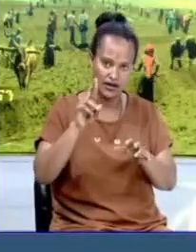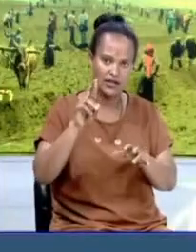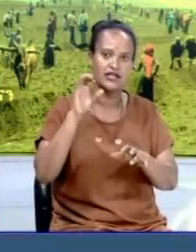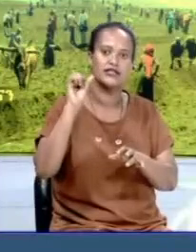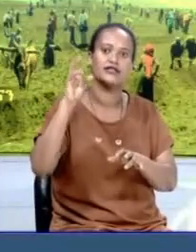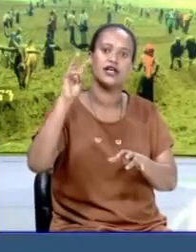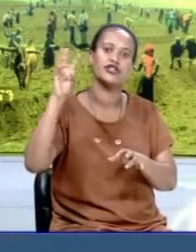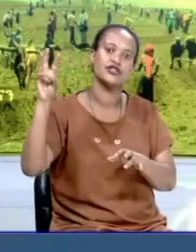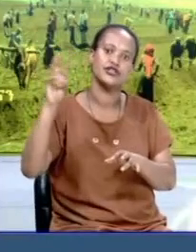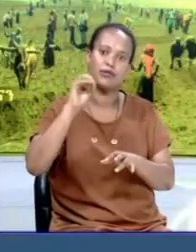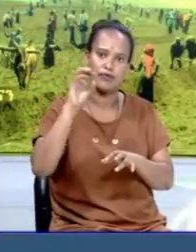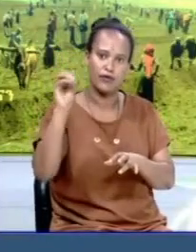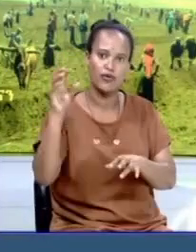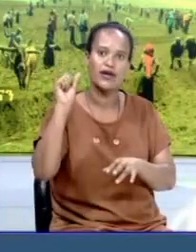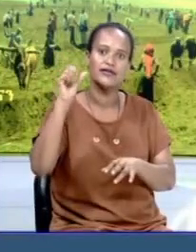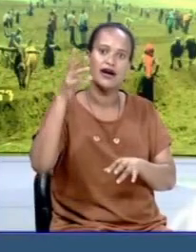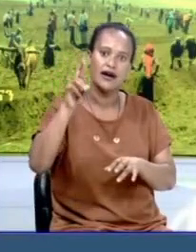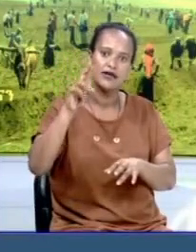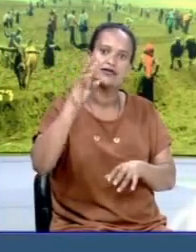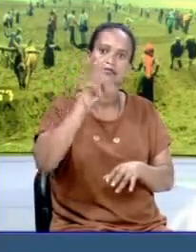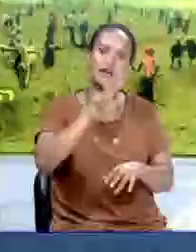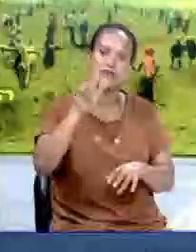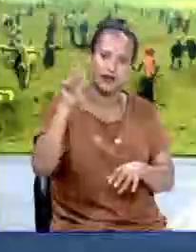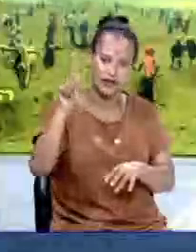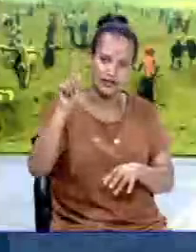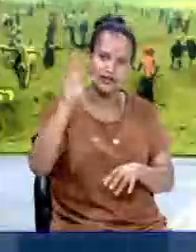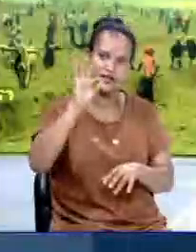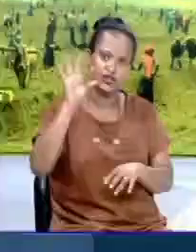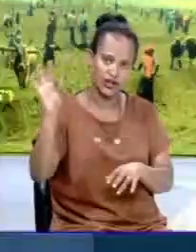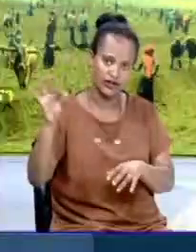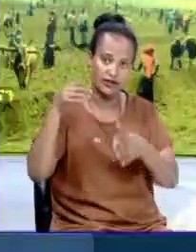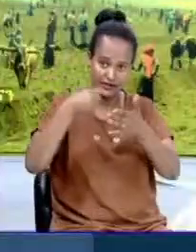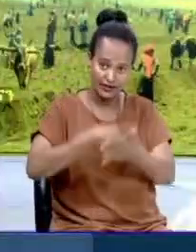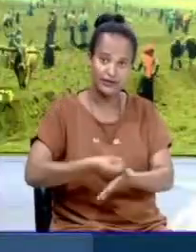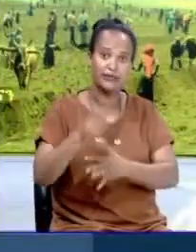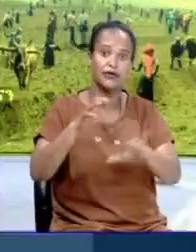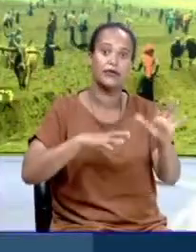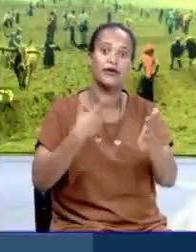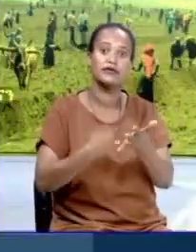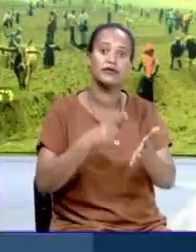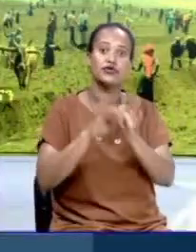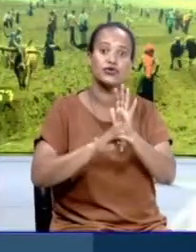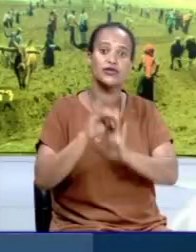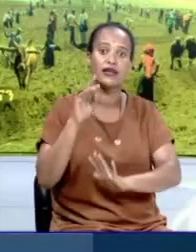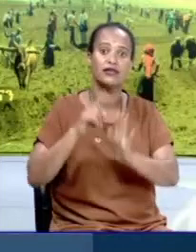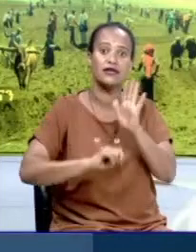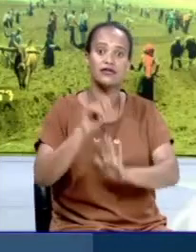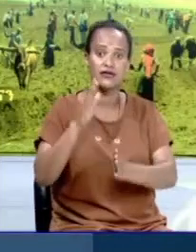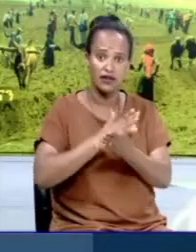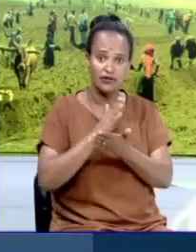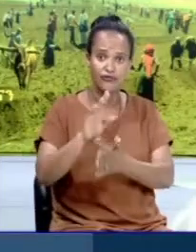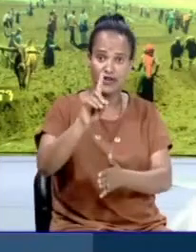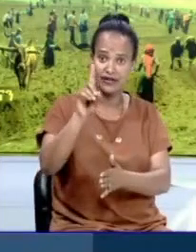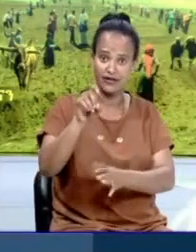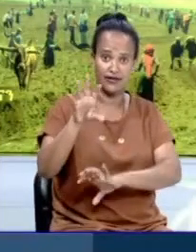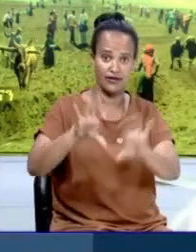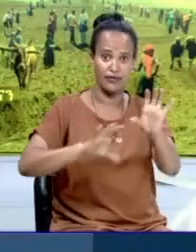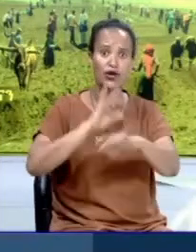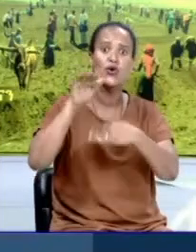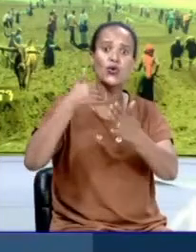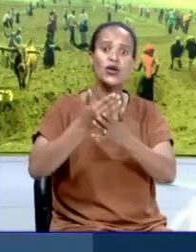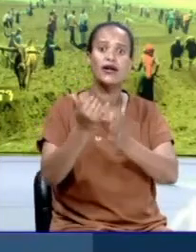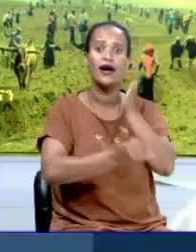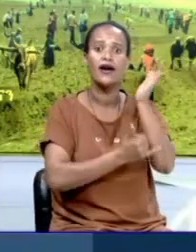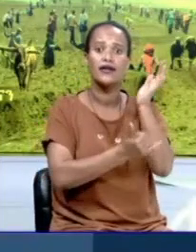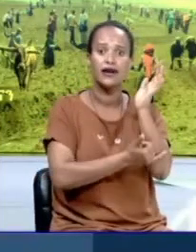ባዶ ባዶን ኤስኣር 3199 ክፀድቕ ብምግባር ነቶም ኣብ ጀኖሳይድ ትግራይ ዝተሳተፉ ተሓተቲ ክግበር ኩለን